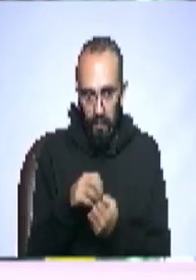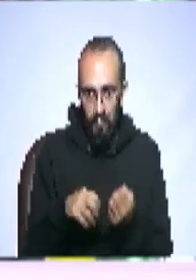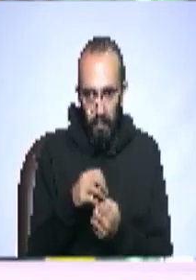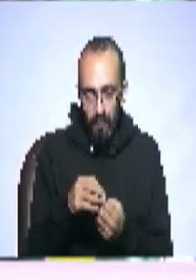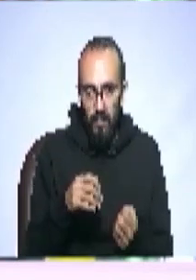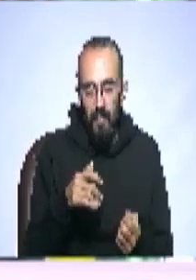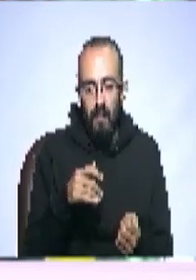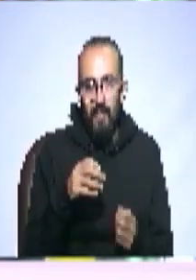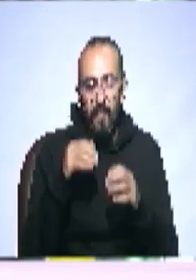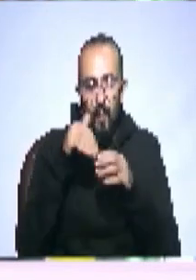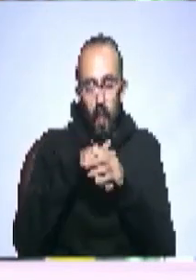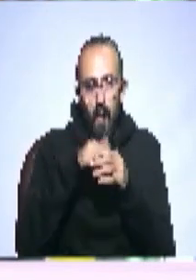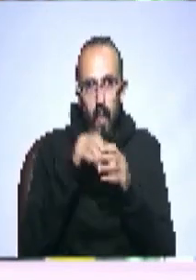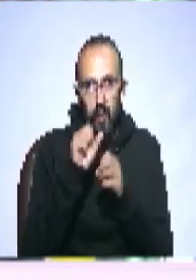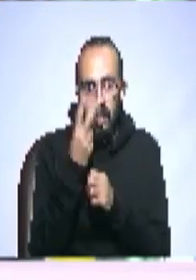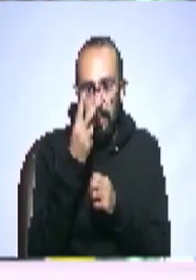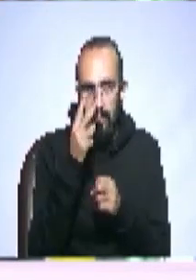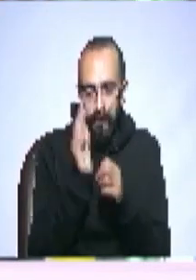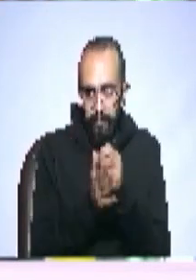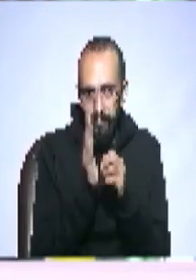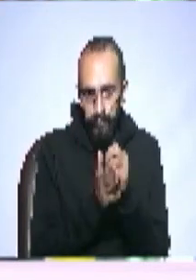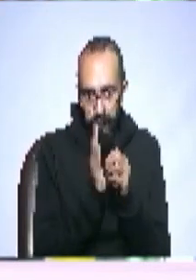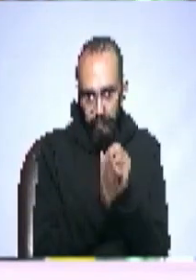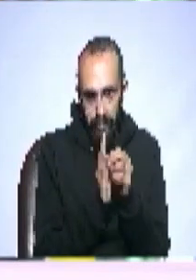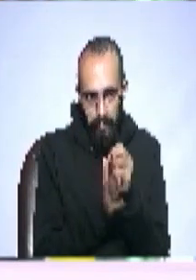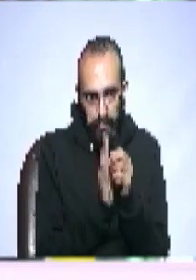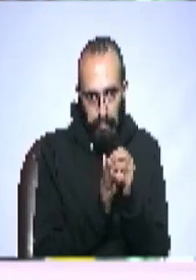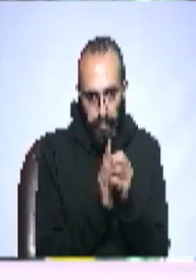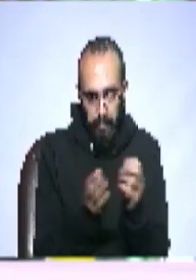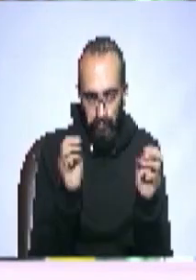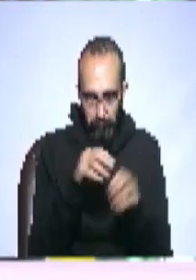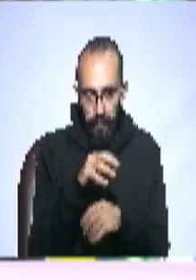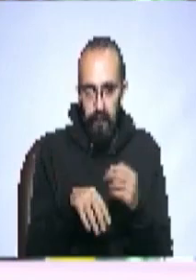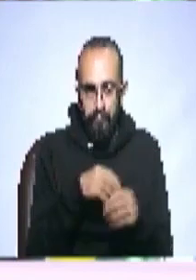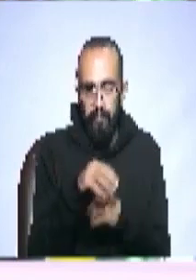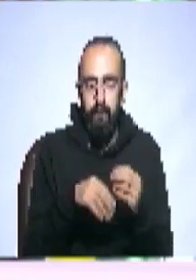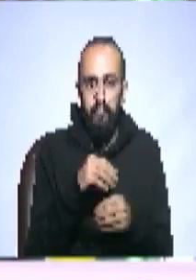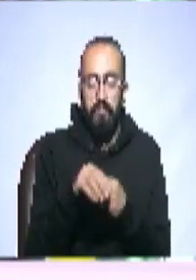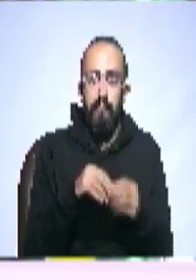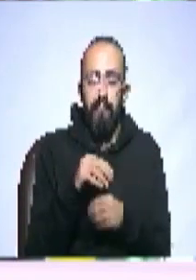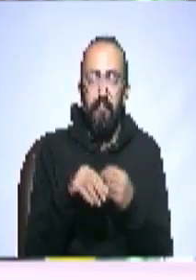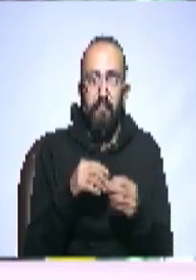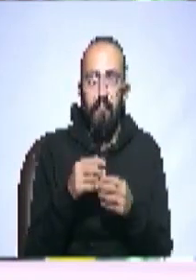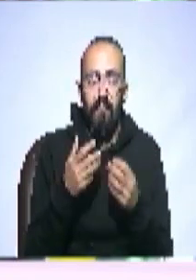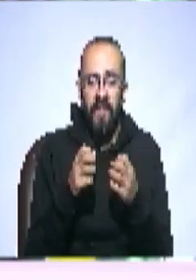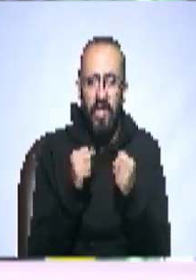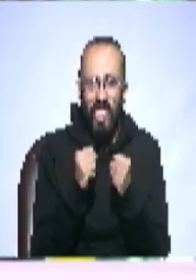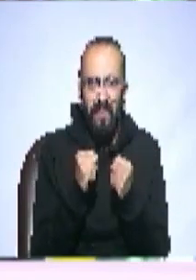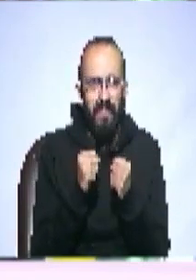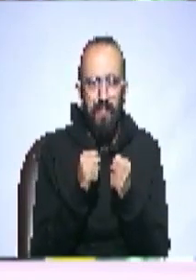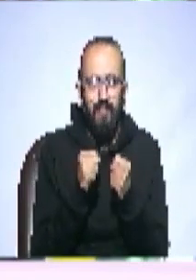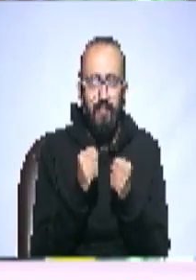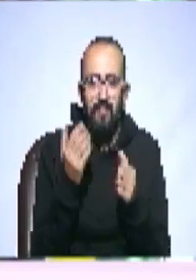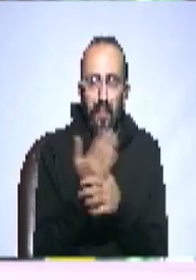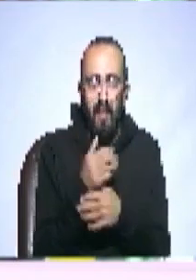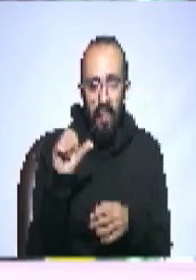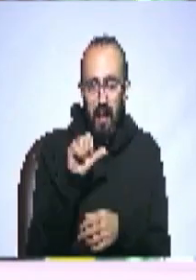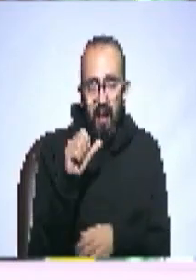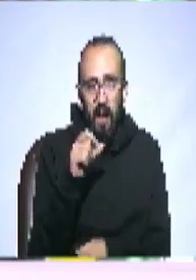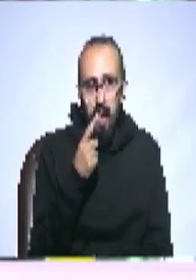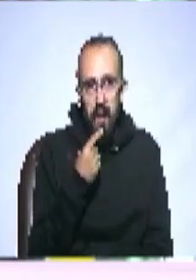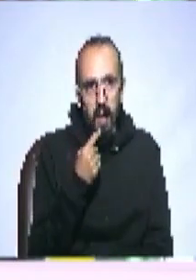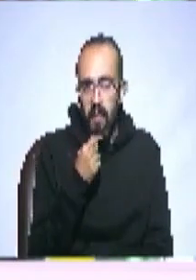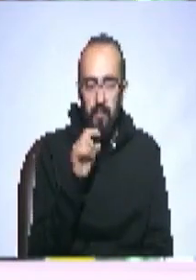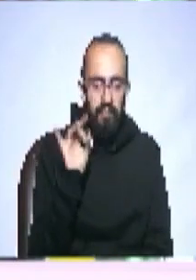طماطميتين اللي احنا كنا عملنا بيهم السلطه، القلبين بس بتاعهم حطيناهم في الكلام عشان خاطر الناس، لو انت ما عندكيش كاتشب هتحطي قلب